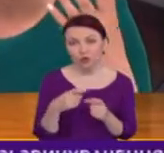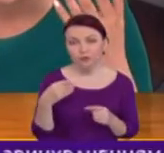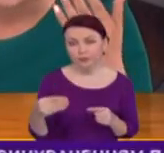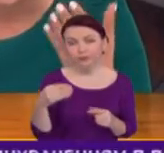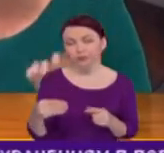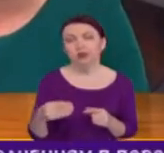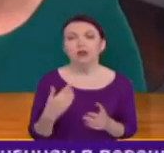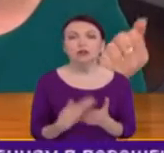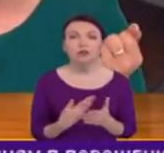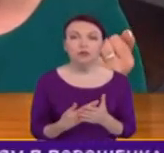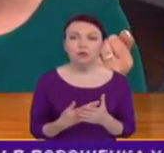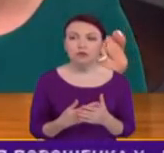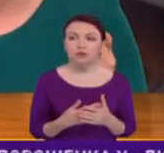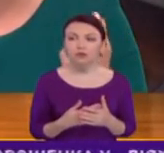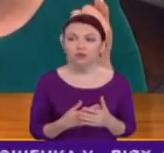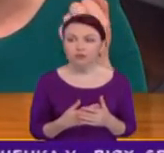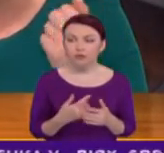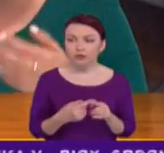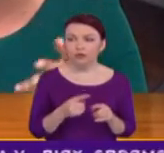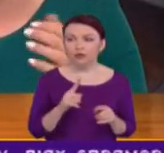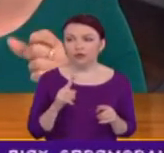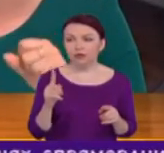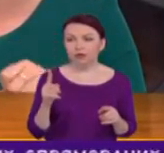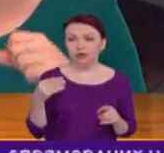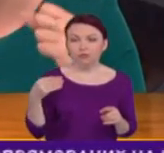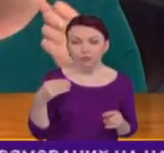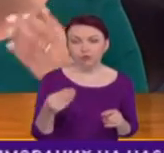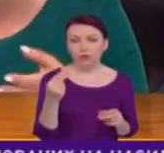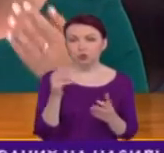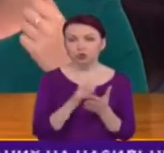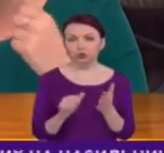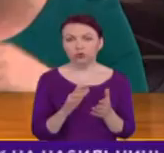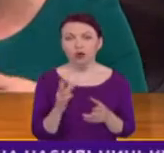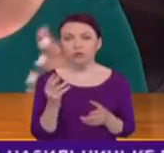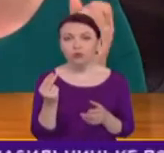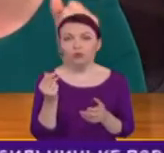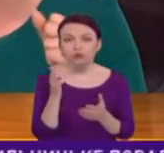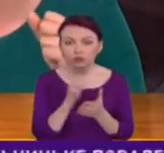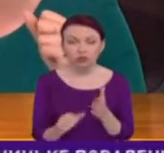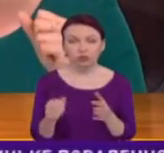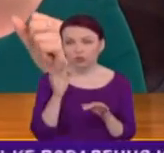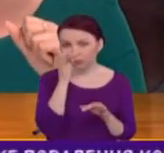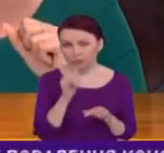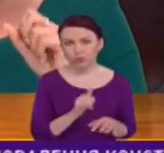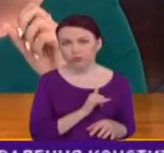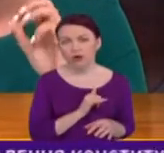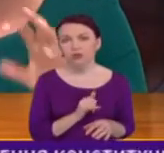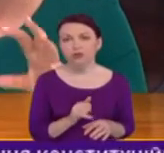там провалідував квиток, але гроші не зняло. Або навпаки, зняло гроші і не хоче пропускати, не хоче